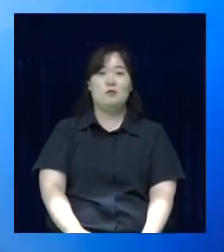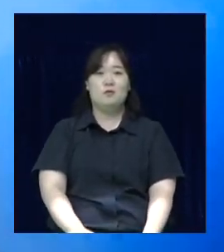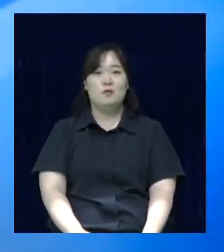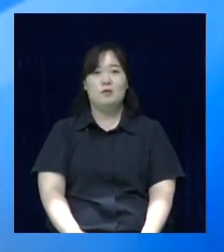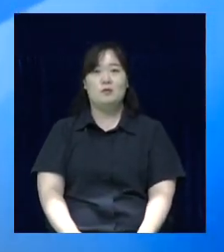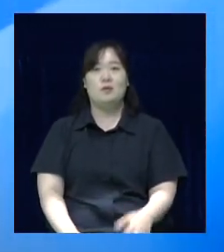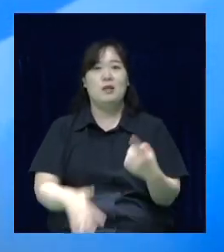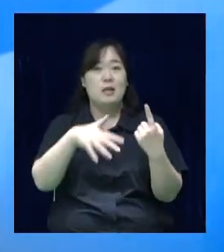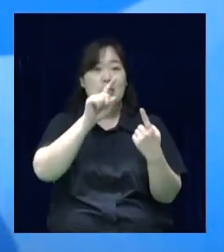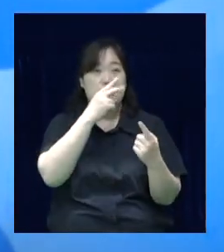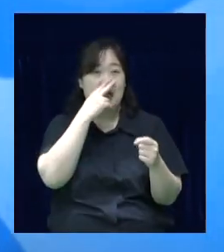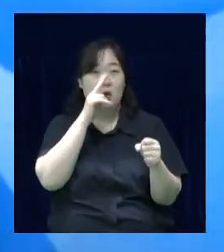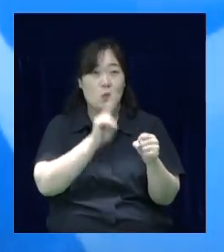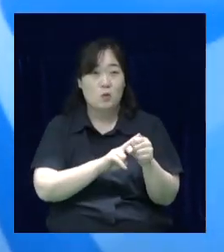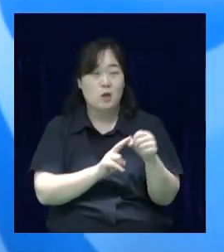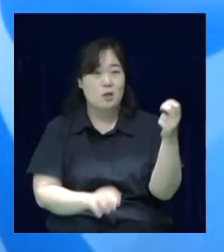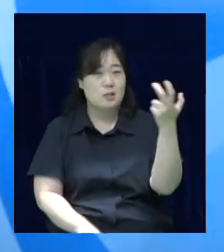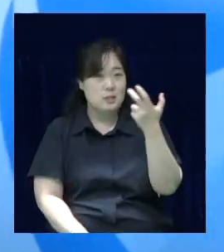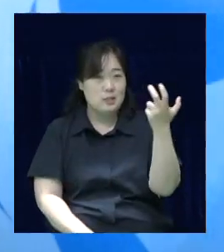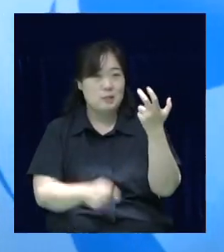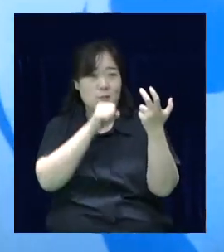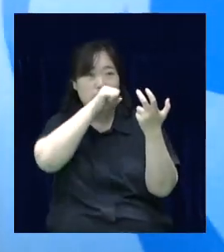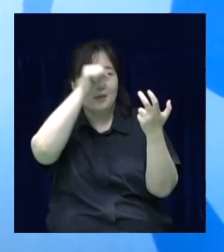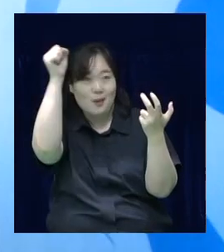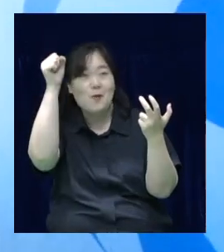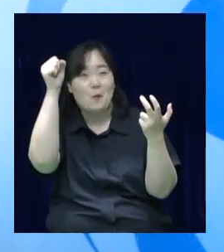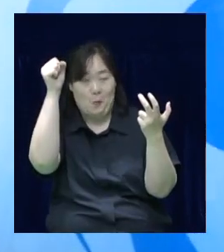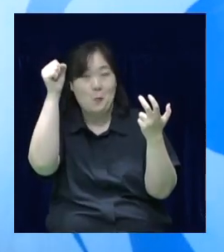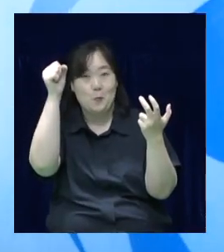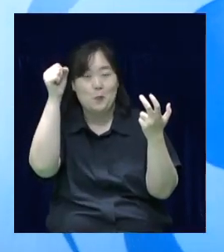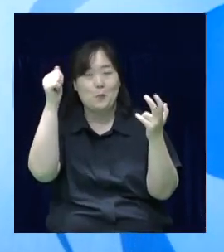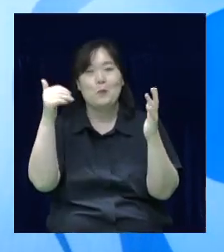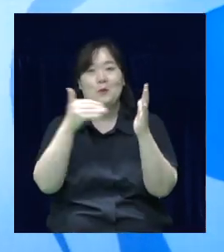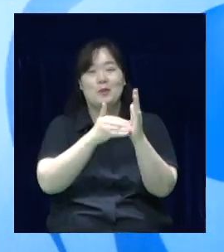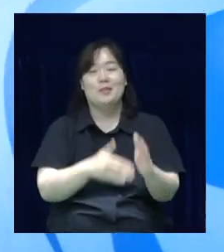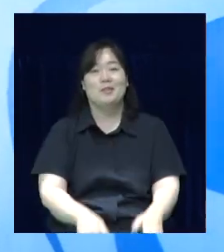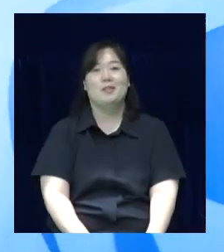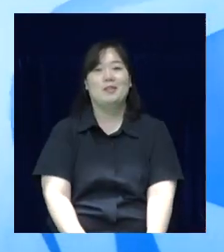앞서 1차 시도 70kg 성공을 맛봤던 정금산 선수고요.